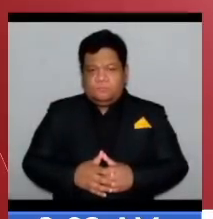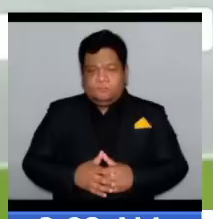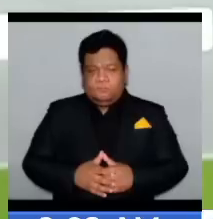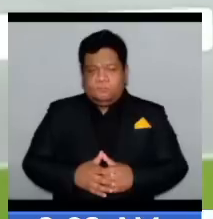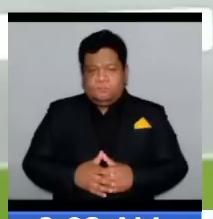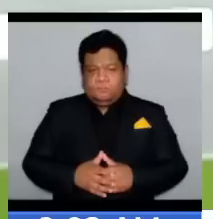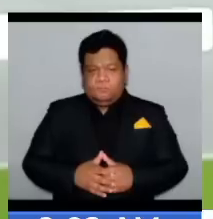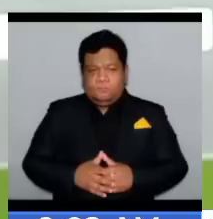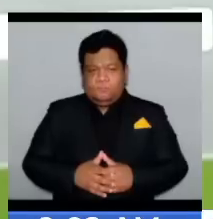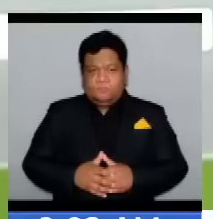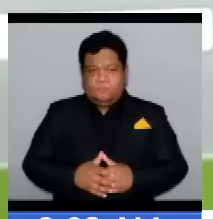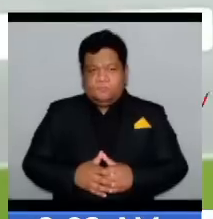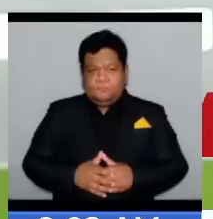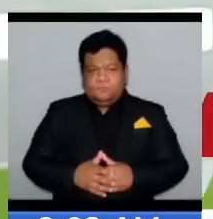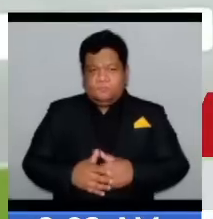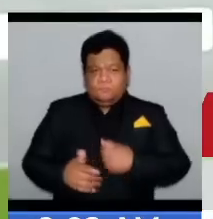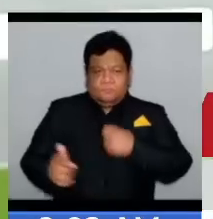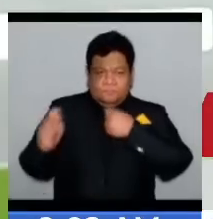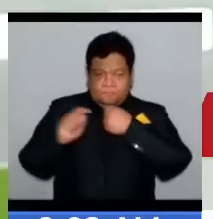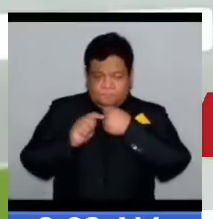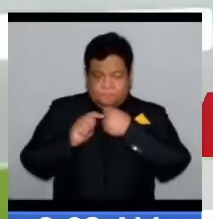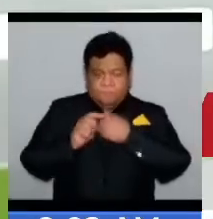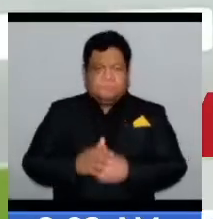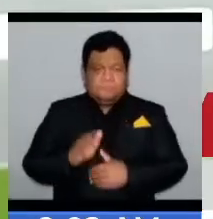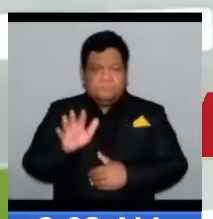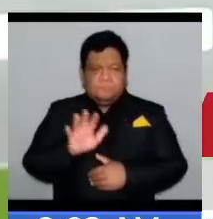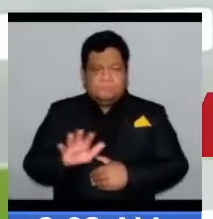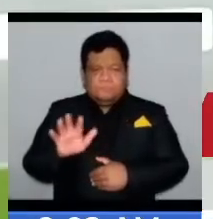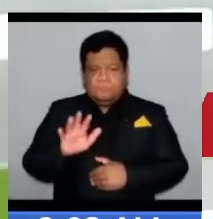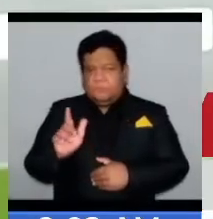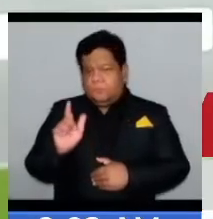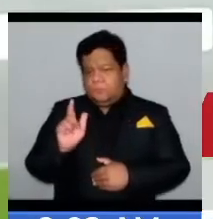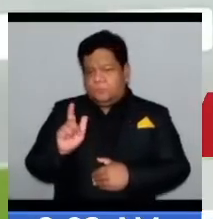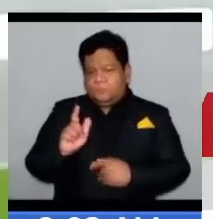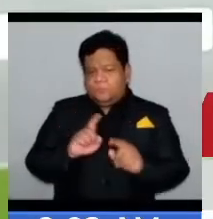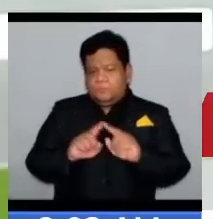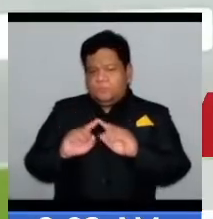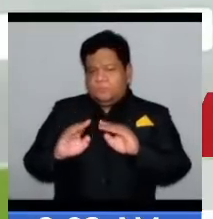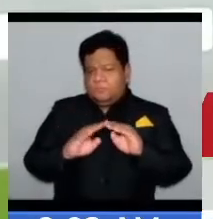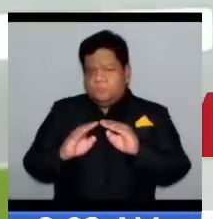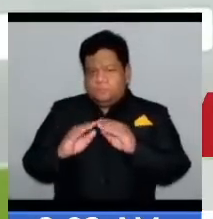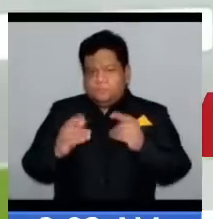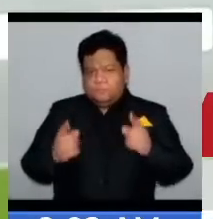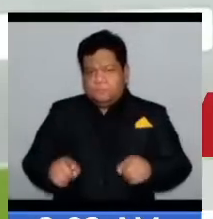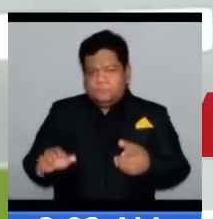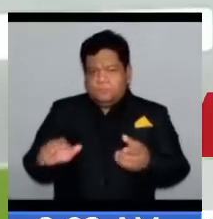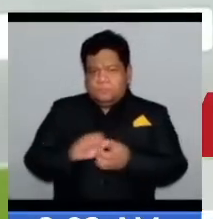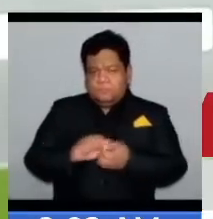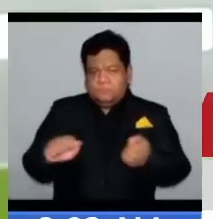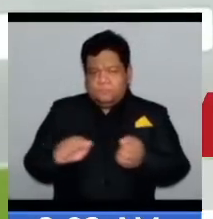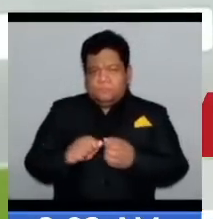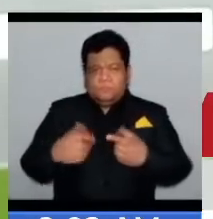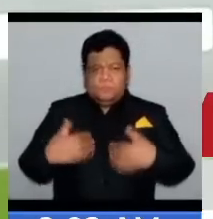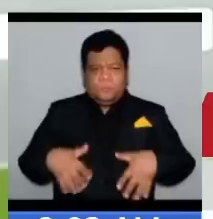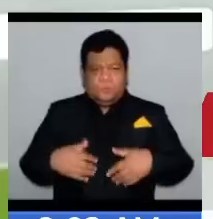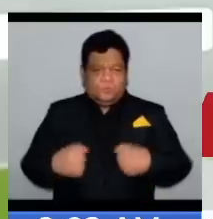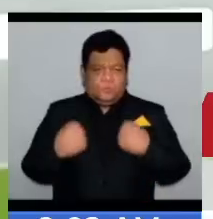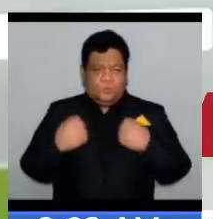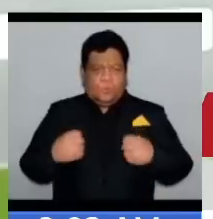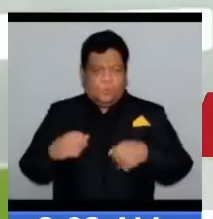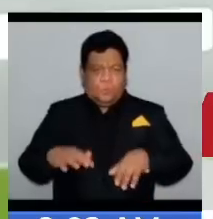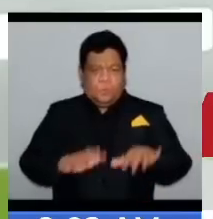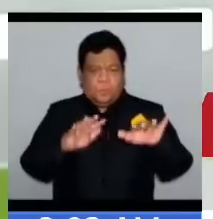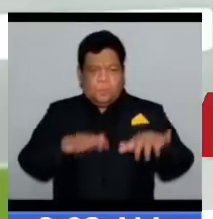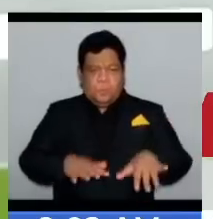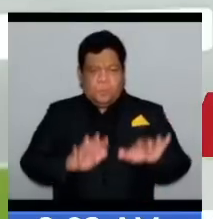Nasa mahigit 20 bahay igan ang napinsala ng malalakas na hampas ng hangin at alon dulot ng masamang